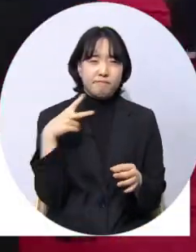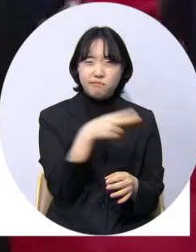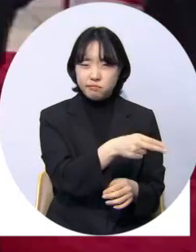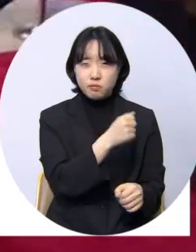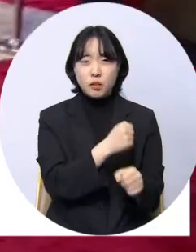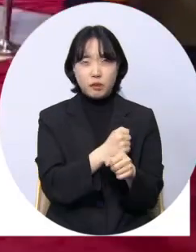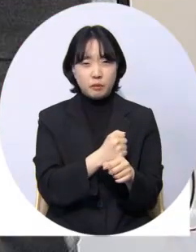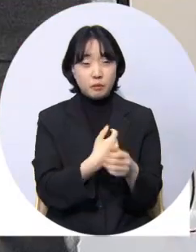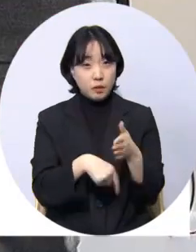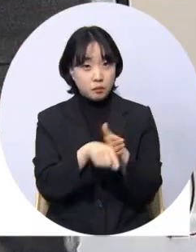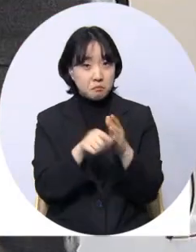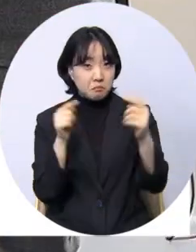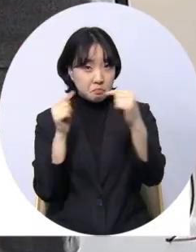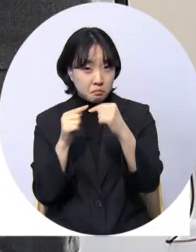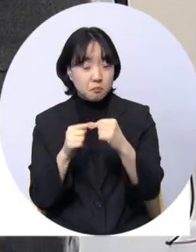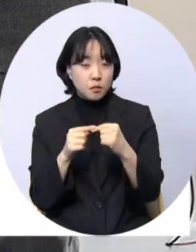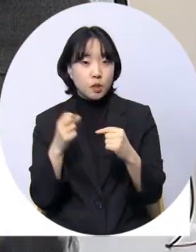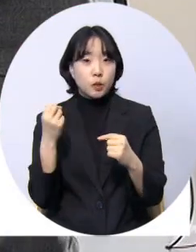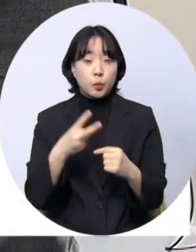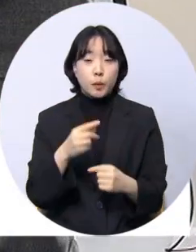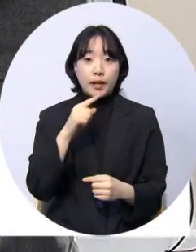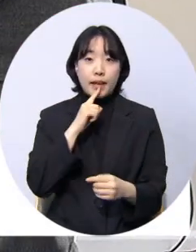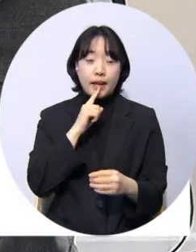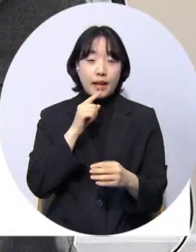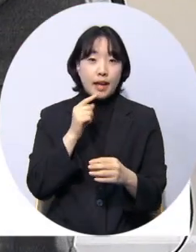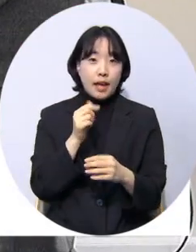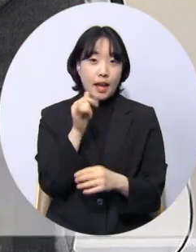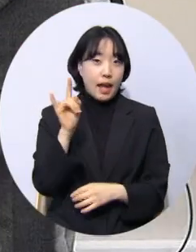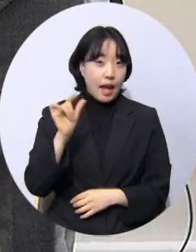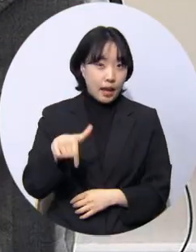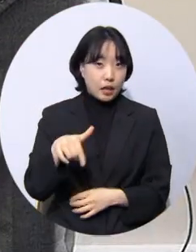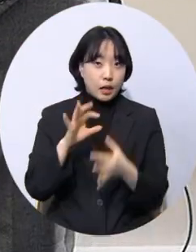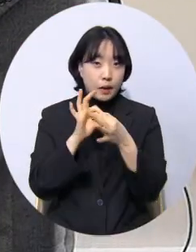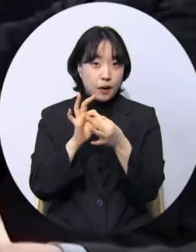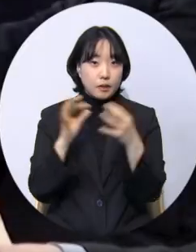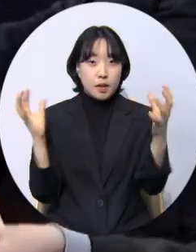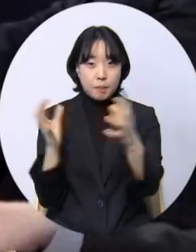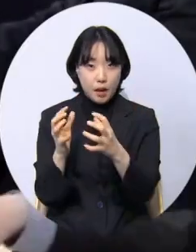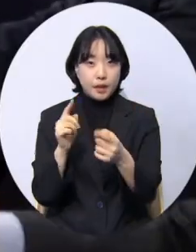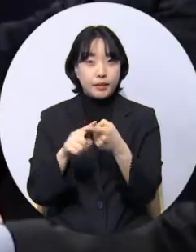강화하고 핵 협의 그룹 ncg 협의에도 속도를 내기로